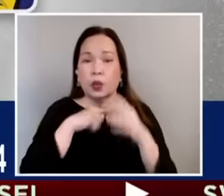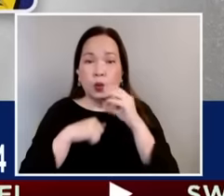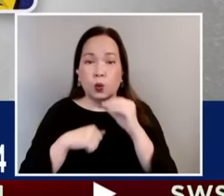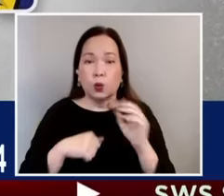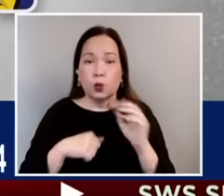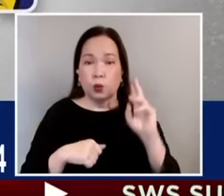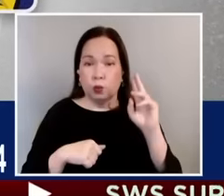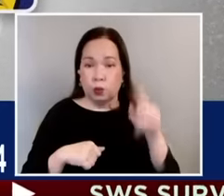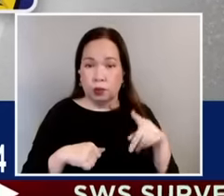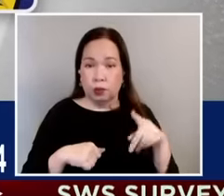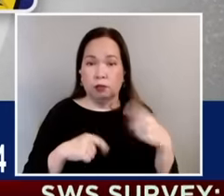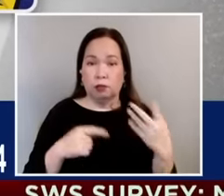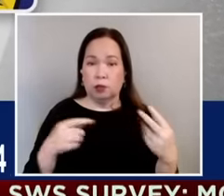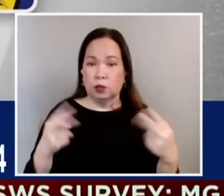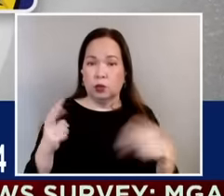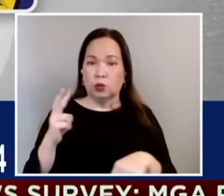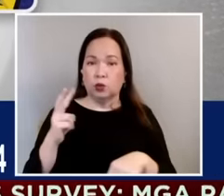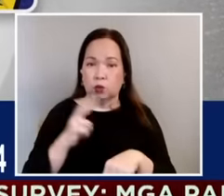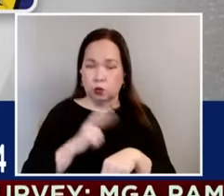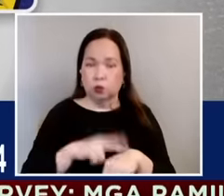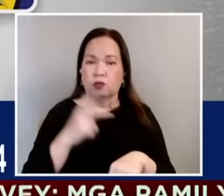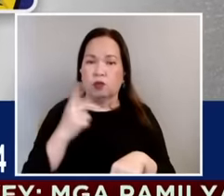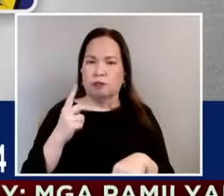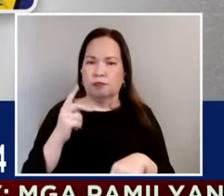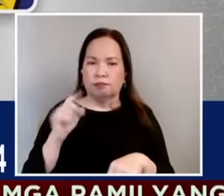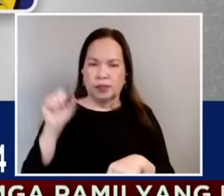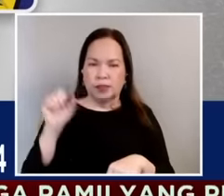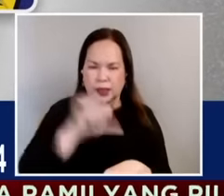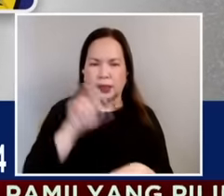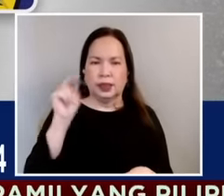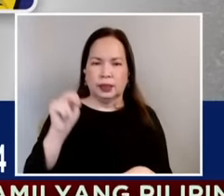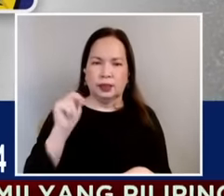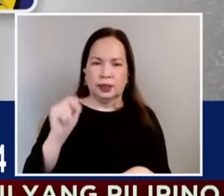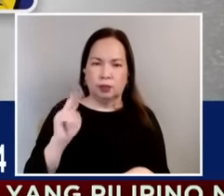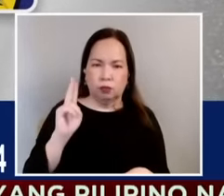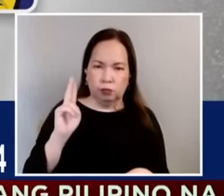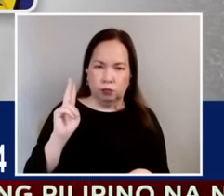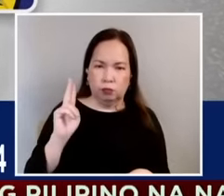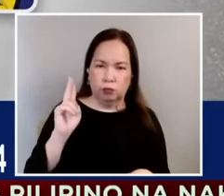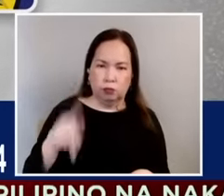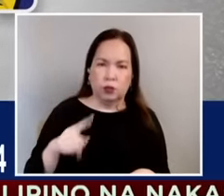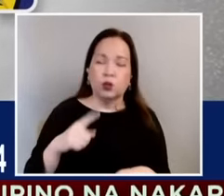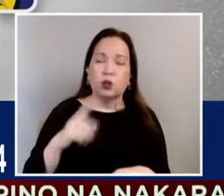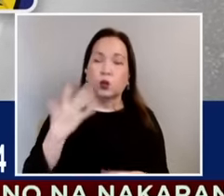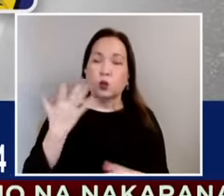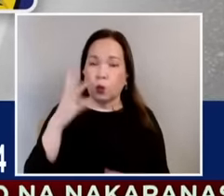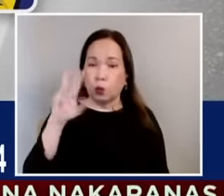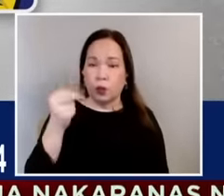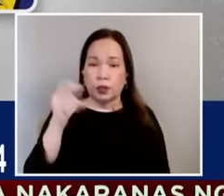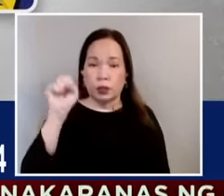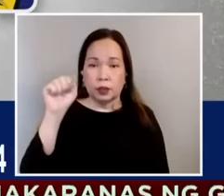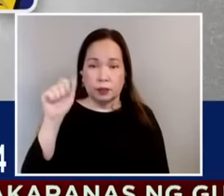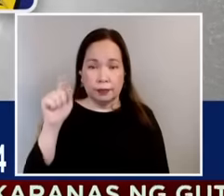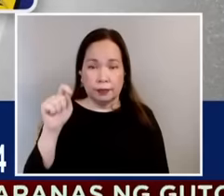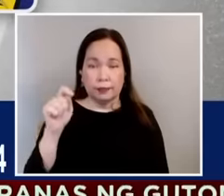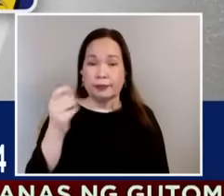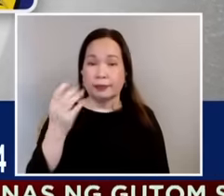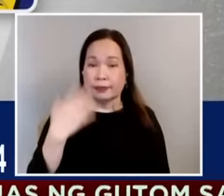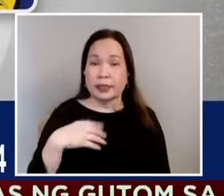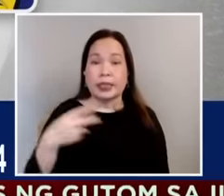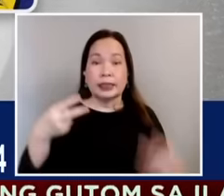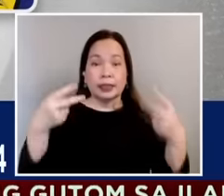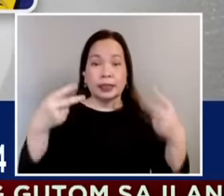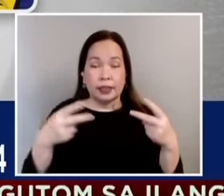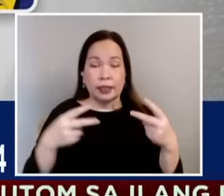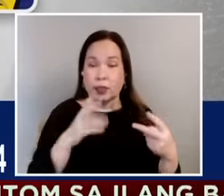may twice-to-beat advantage na UP Fighting Maroons sa semifinal sa Sabado. Maglalaban naman ang number 2 seed na De